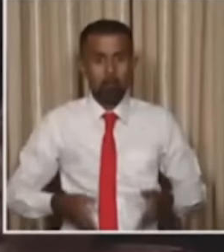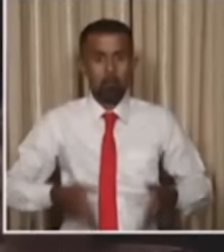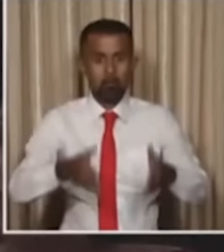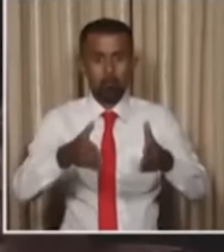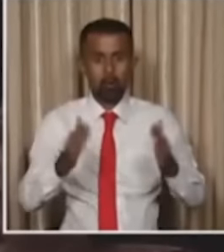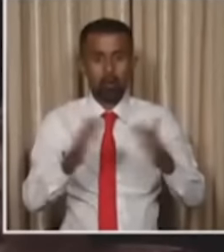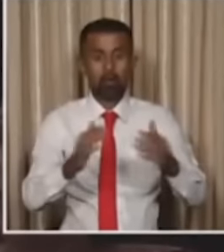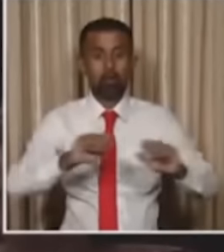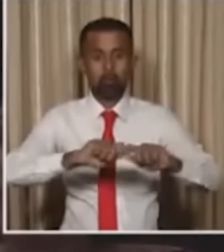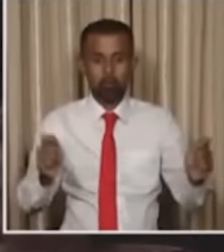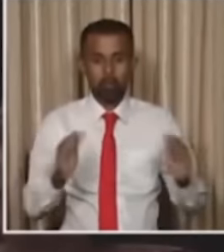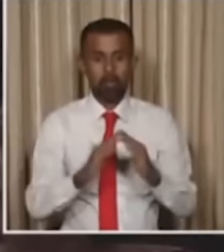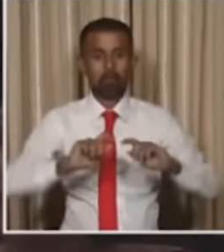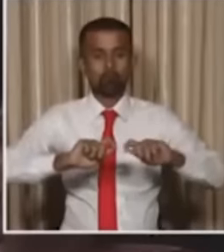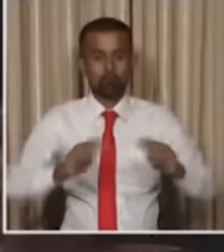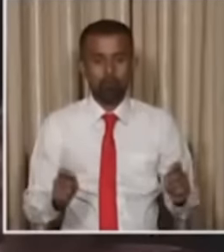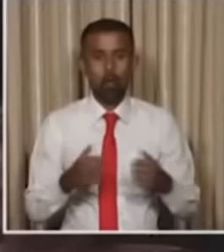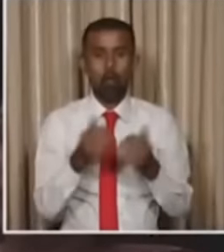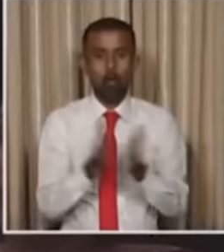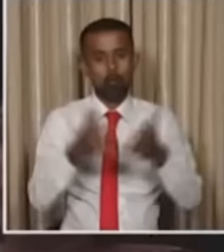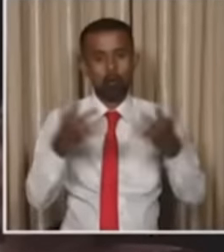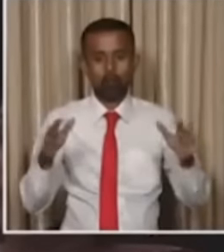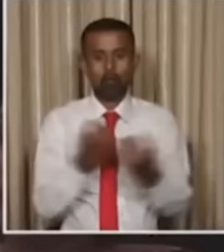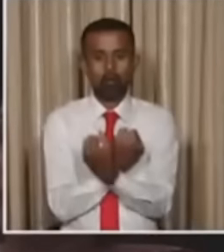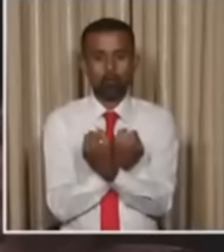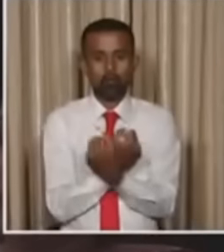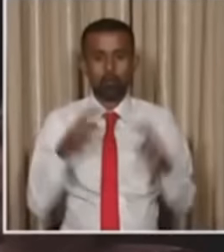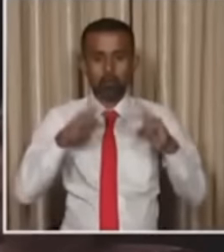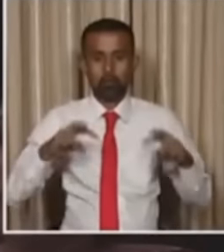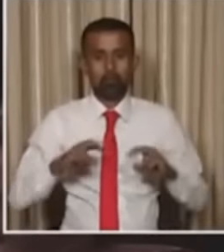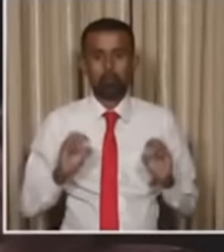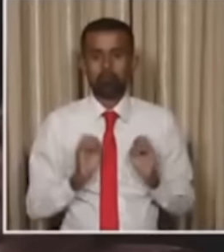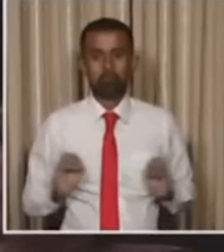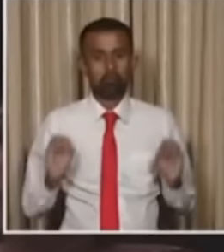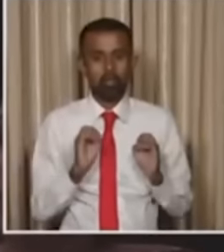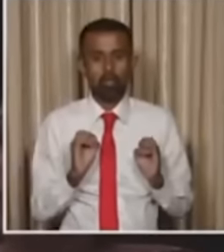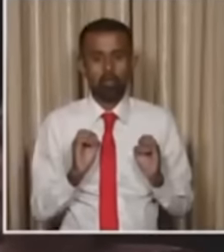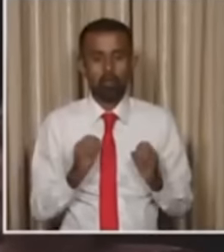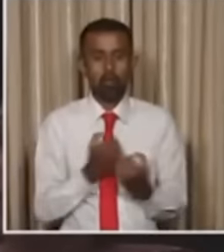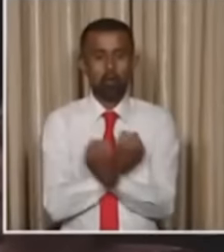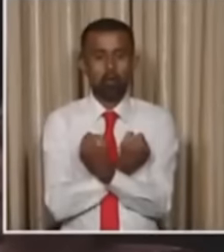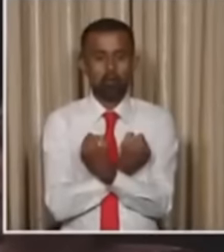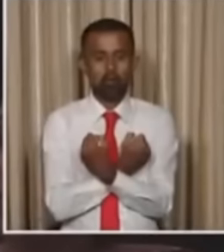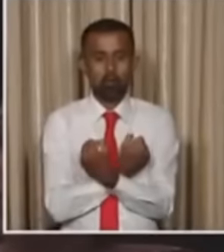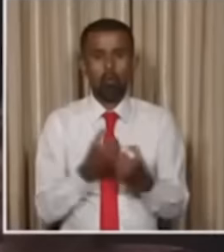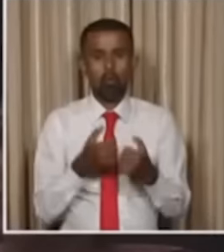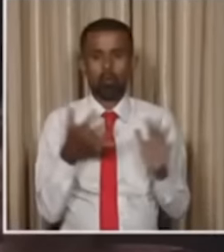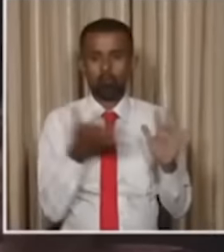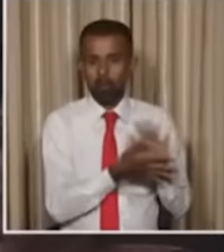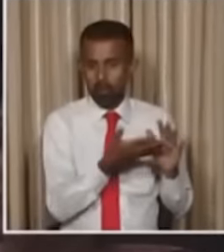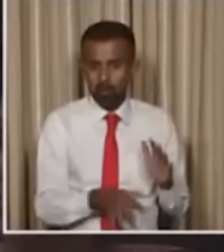ඇවිල්ලා ගේට්ටු කඩලා ගෙවල් කඩලා ඒ සියල්ලම කරා පොලිසිය විමර්ශනයක් නැහැ අදවත් ඒවට පොලිසිය ඕන අපරාධයක්